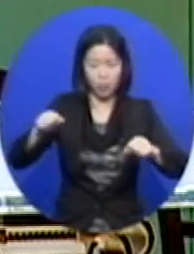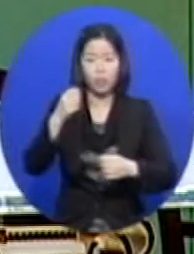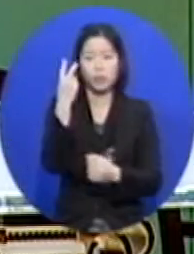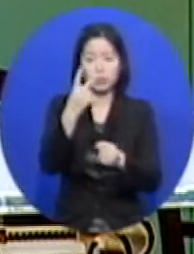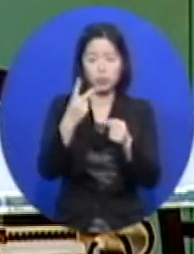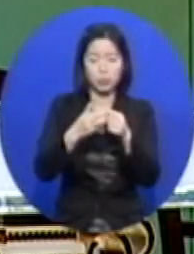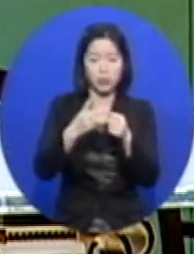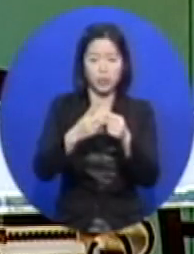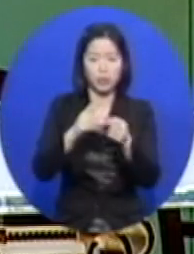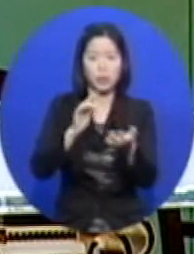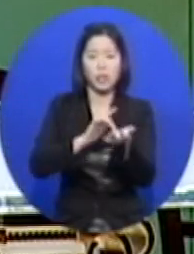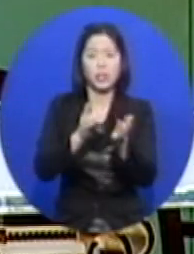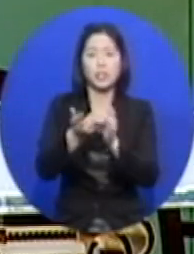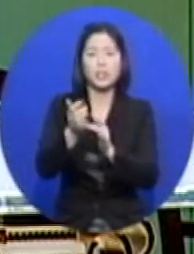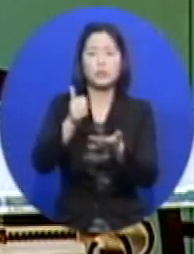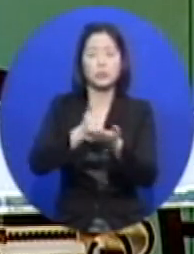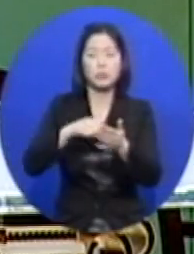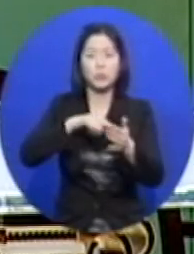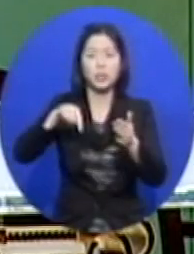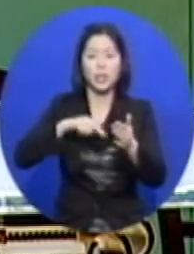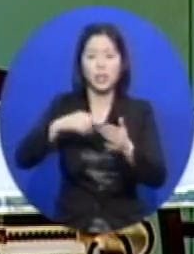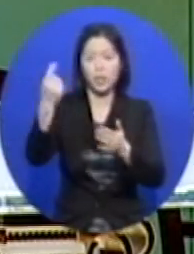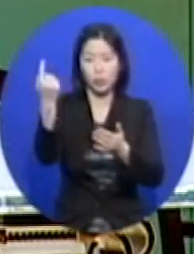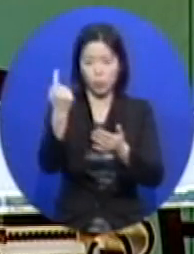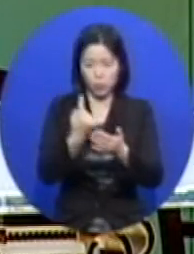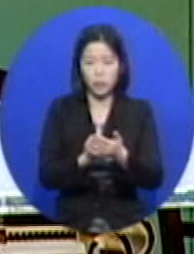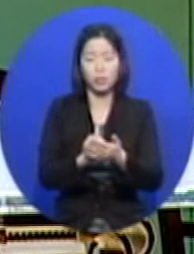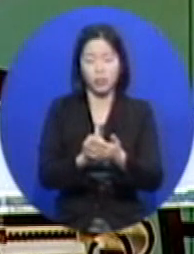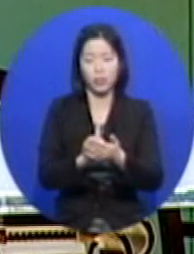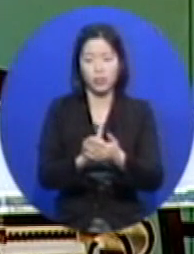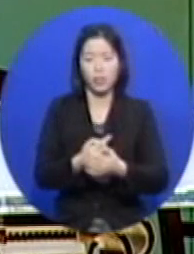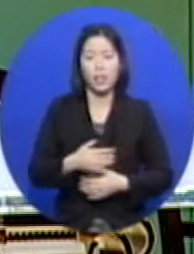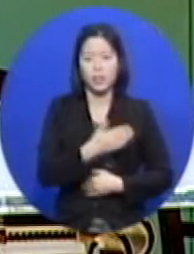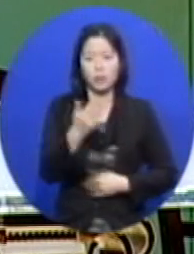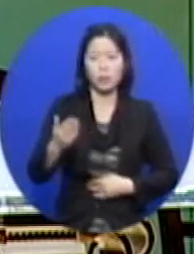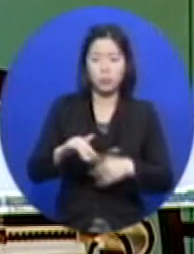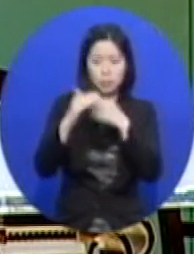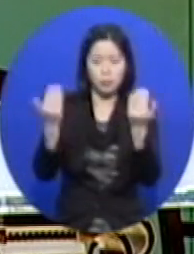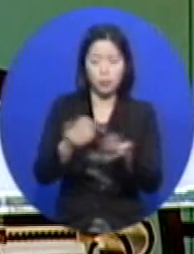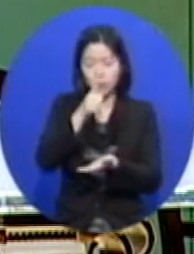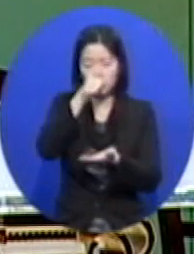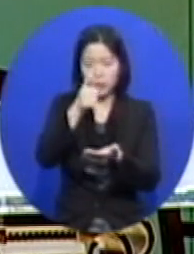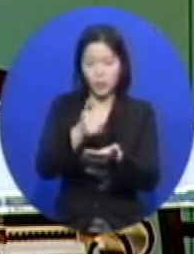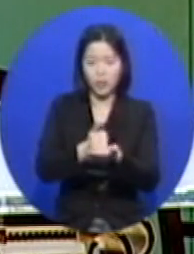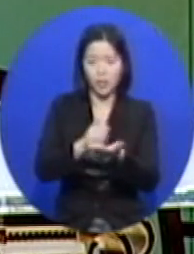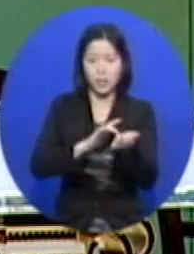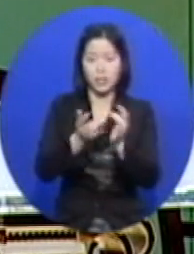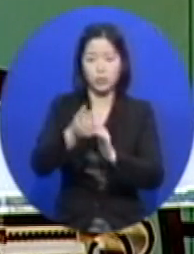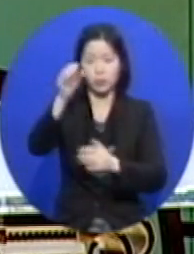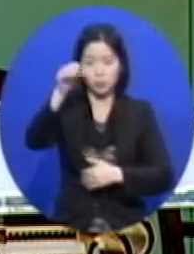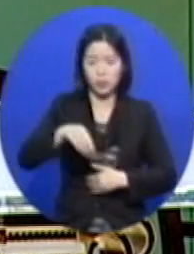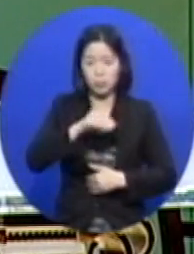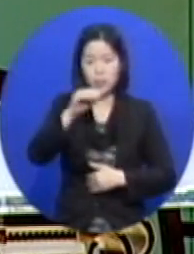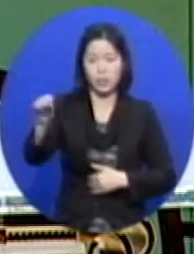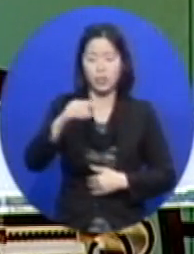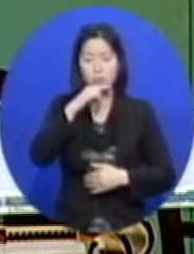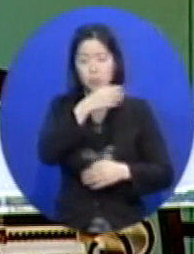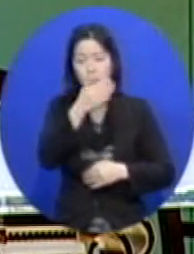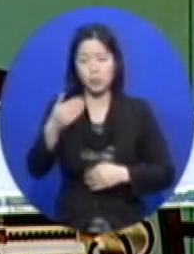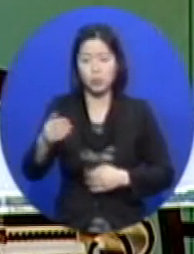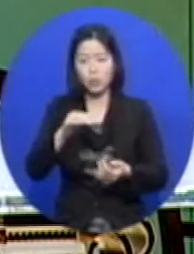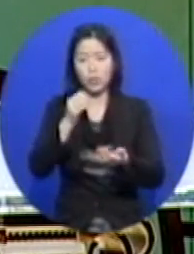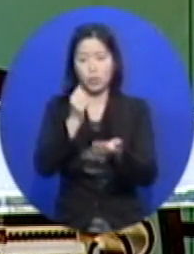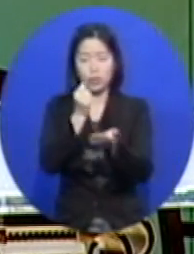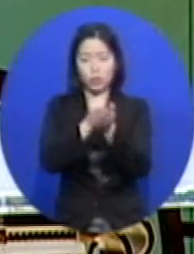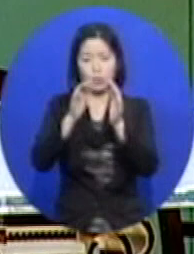우리 안에 오신 것이에요 자 여러분 여러분의 모든 죄가 예수님이 십자가에서 피 흘려 죽으심으로